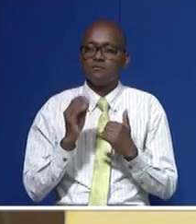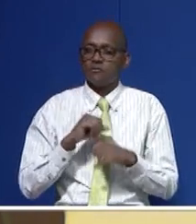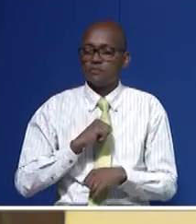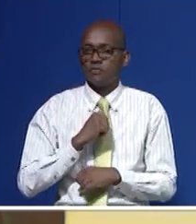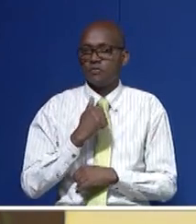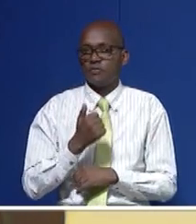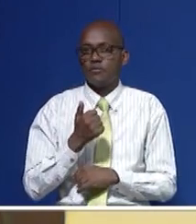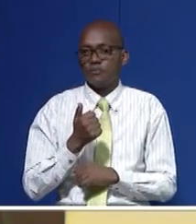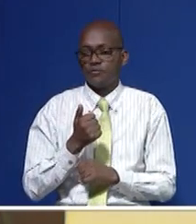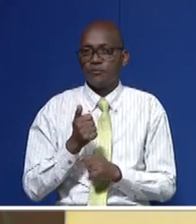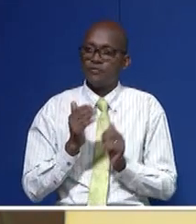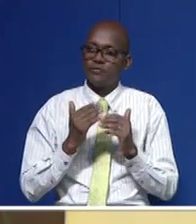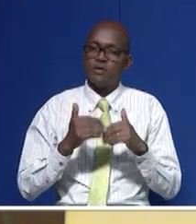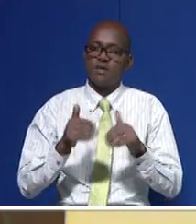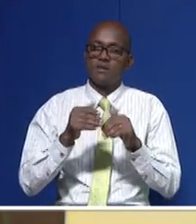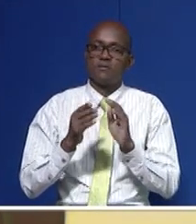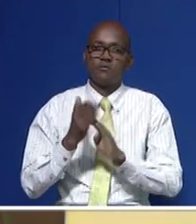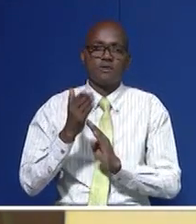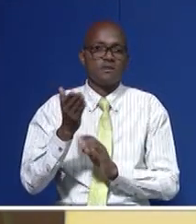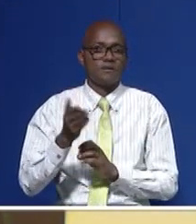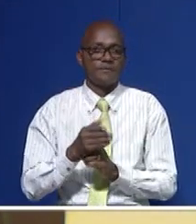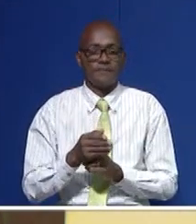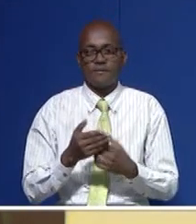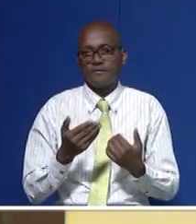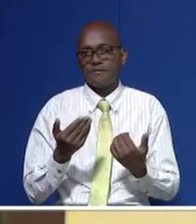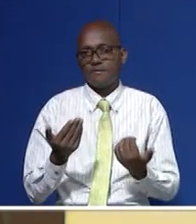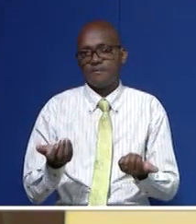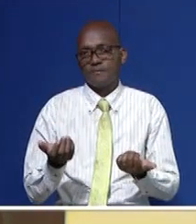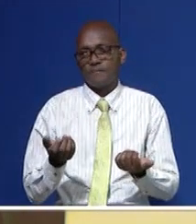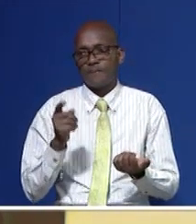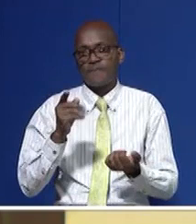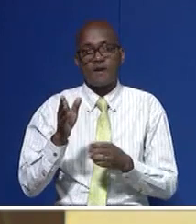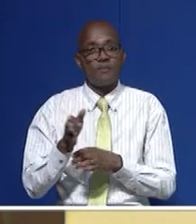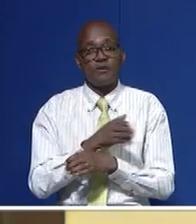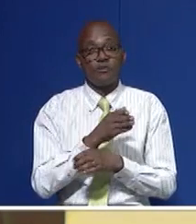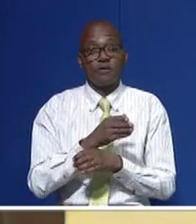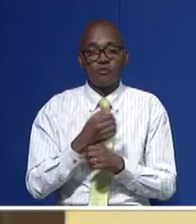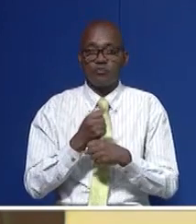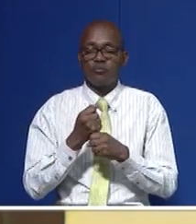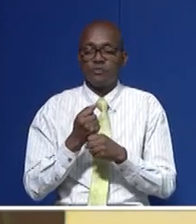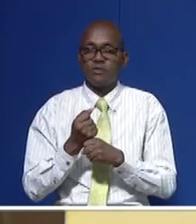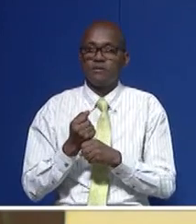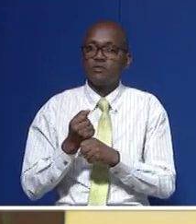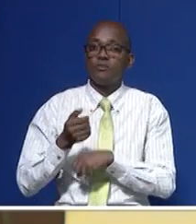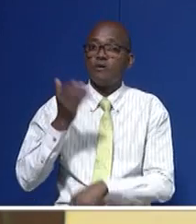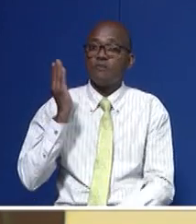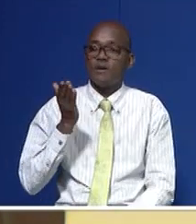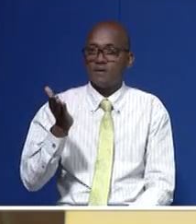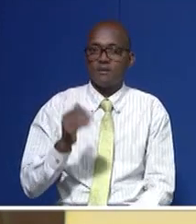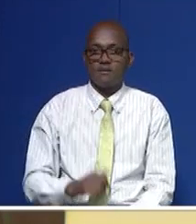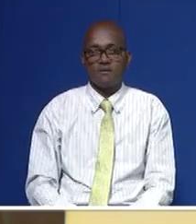utaruhusu harakati hizo zianze, na wakati huo awe amesha toka katika utumishi wa umma. Sasa watu wanena